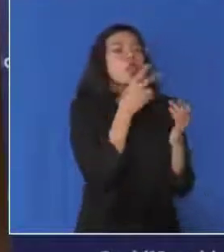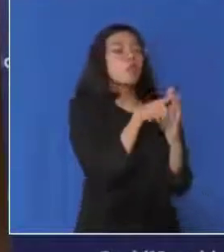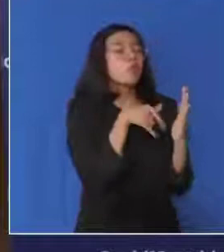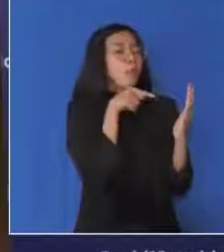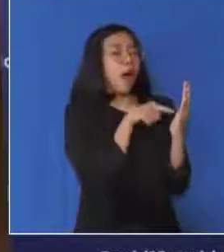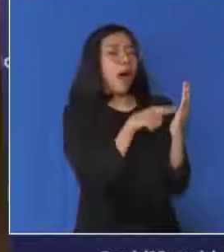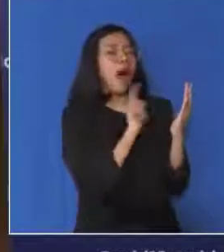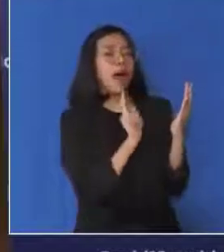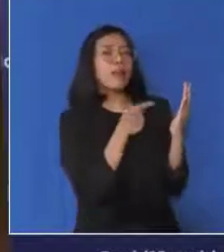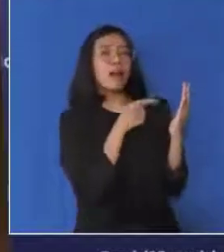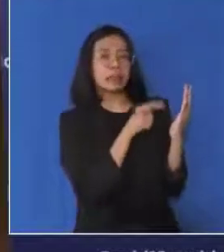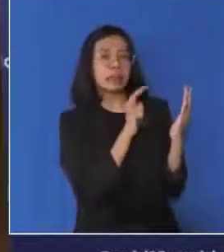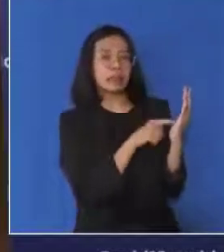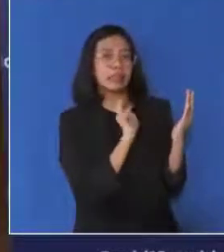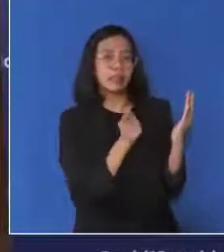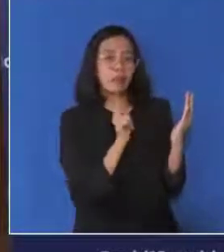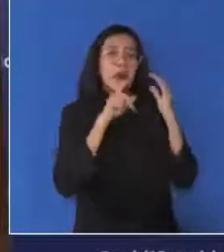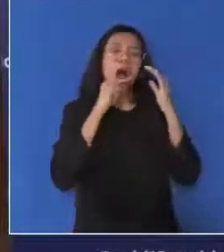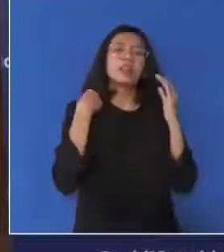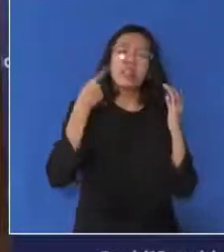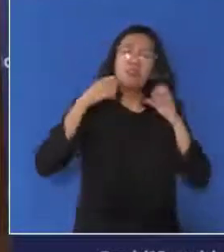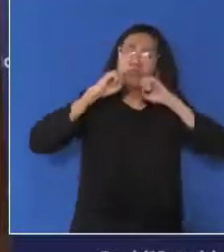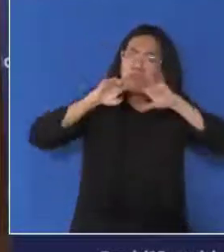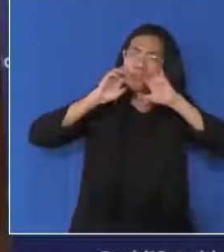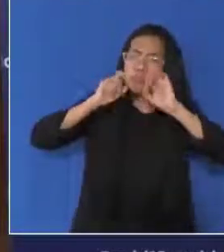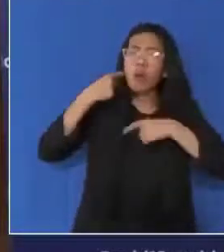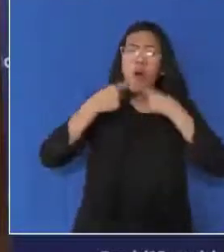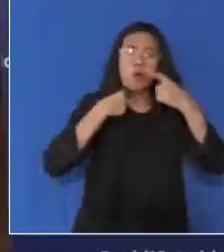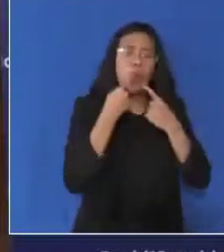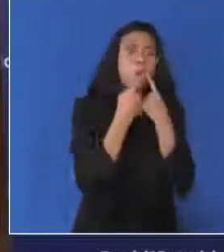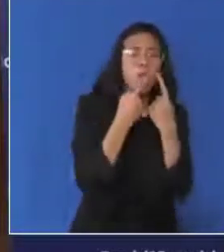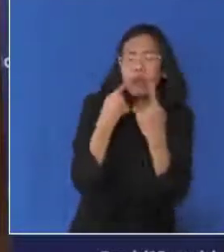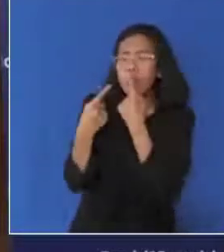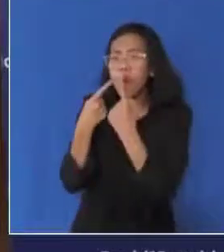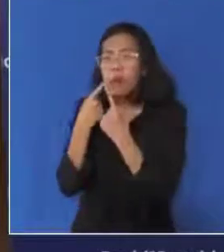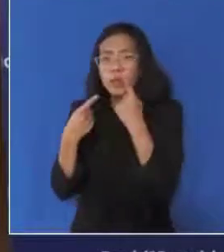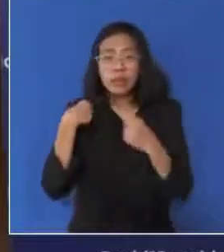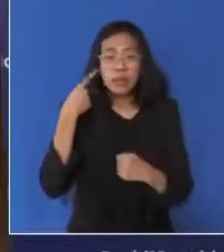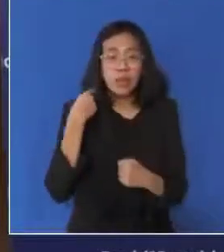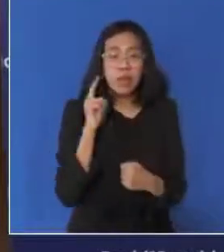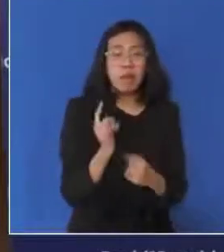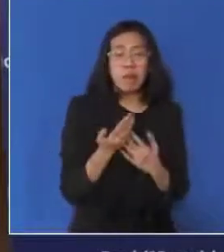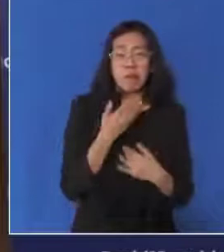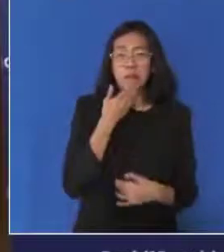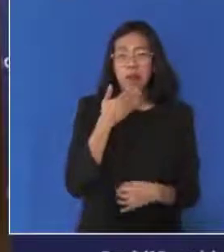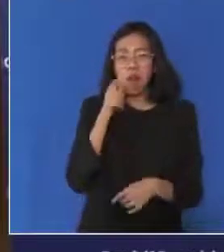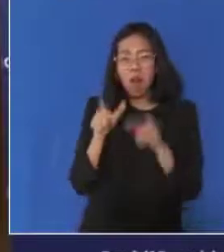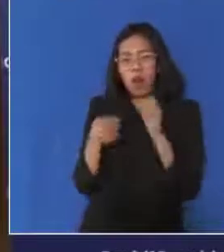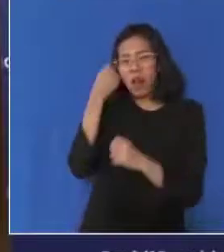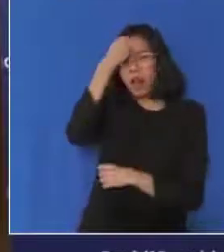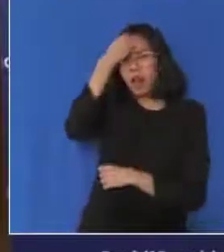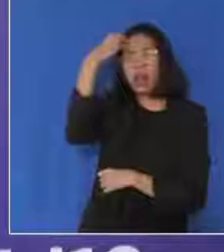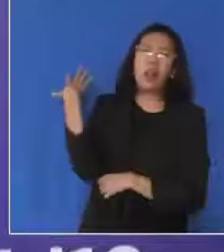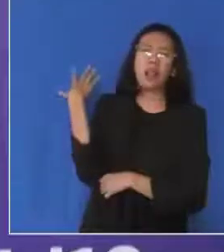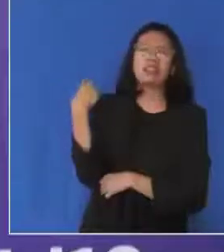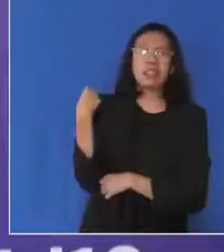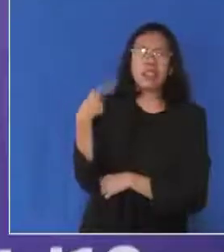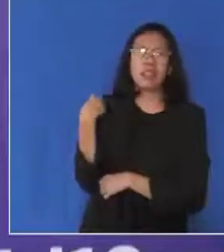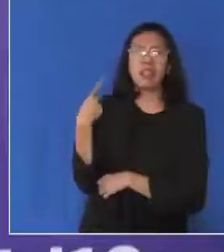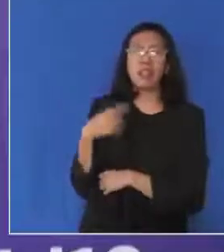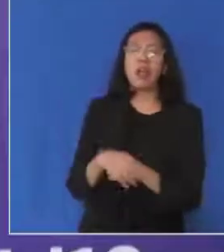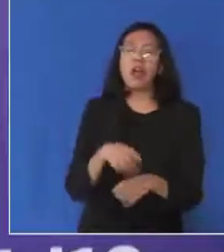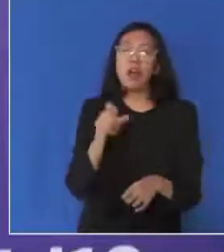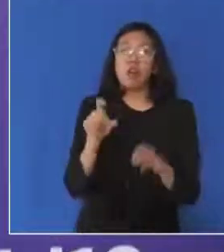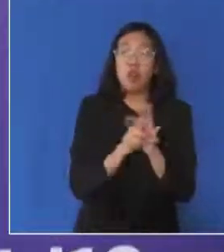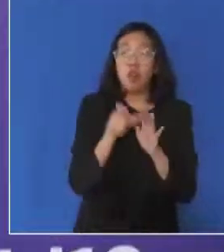Kenapa demikian karena memang harus over komunikasi yang seperti ini karena temporang suka lupa orang yang mengerti belum tentu